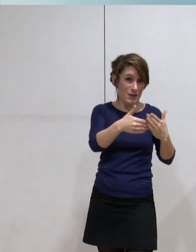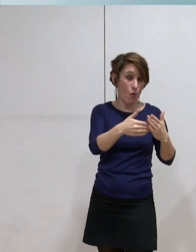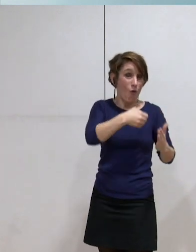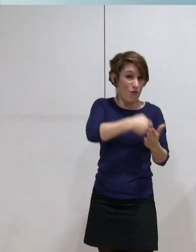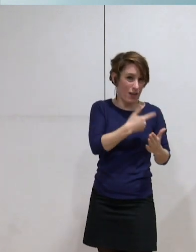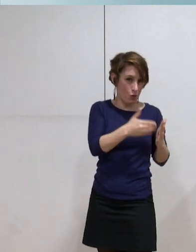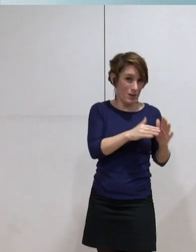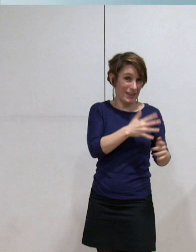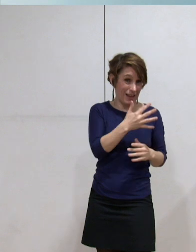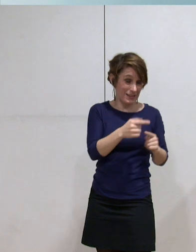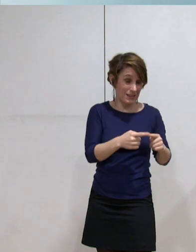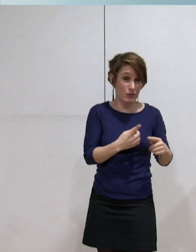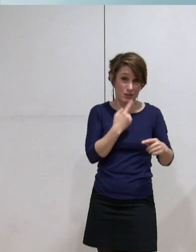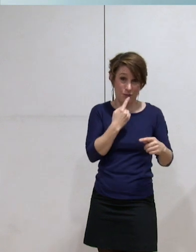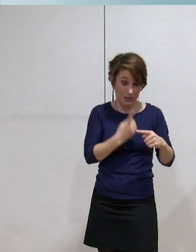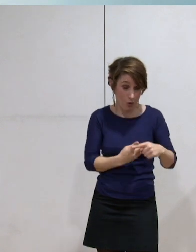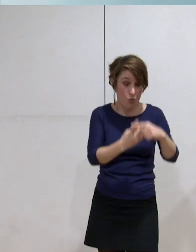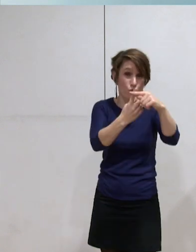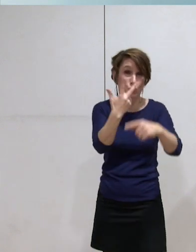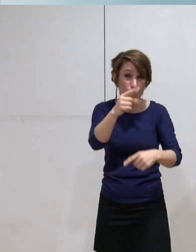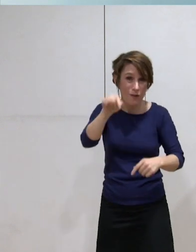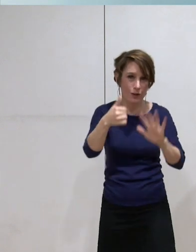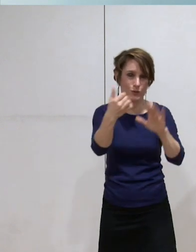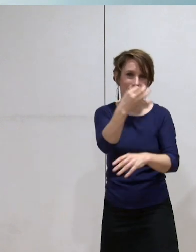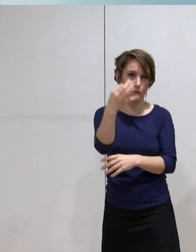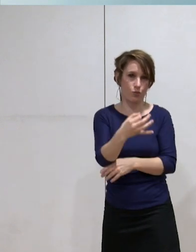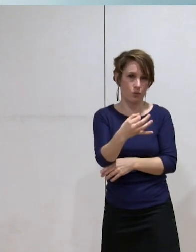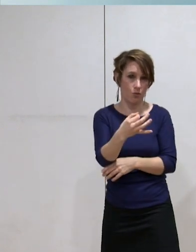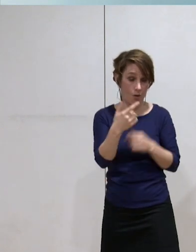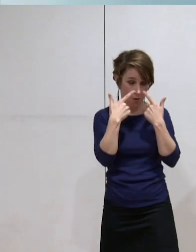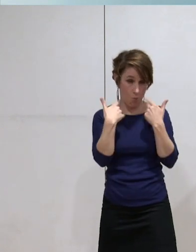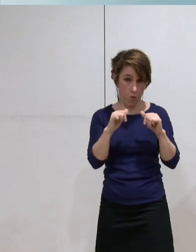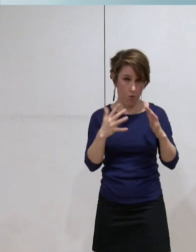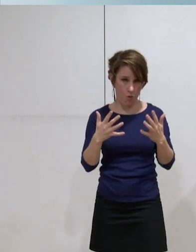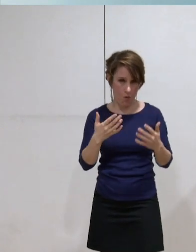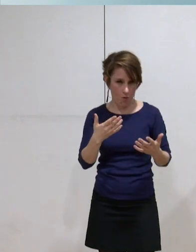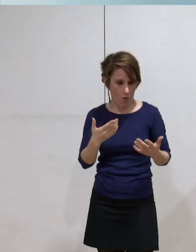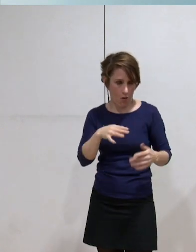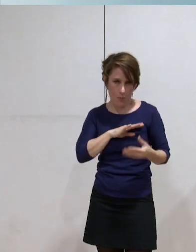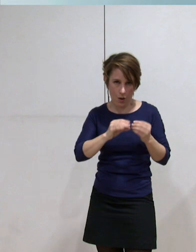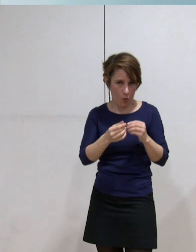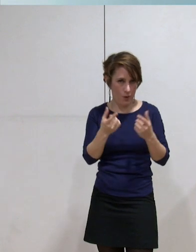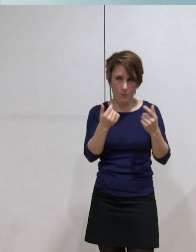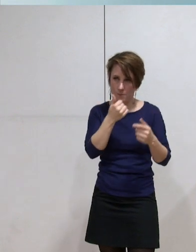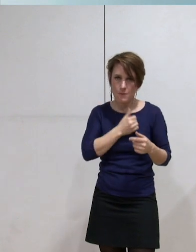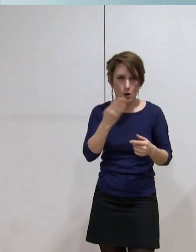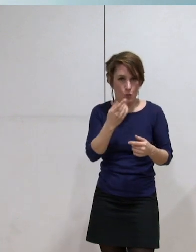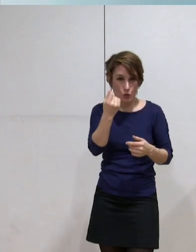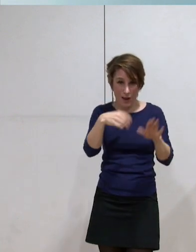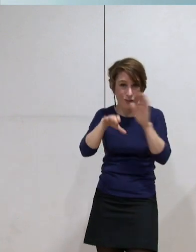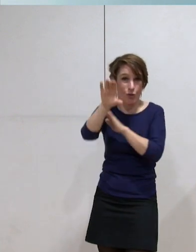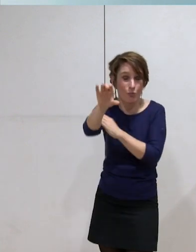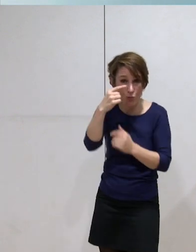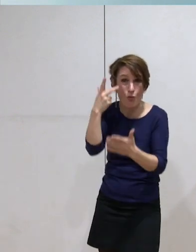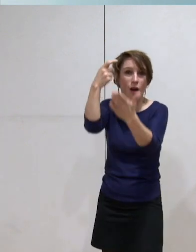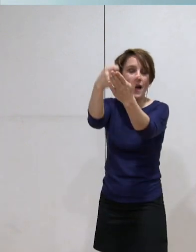soit une hausse de plus 3,6 % fortement marqué par le financement nécessaire à l'acquisition d'un bâtiment à usage